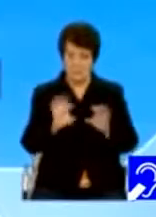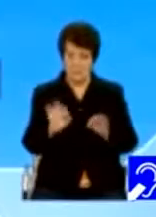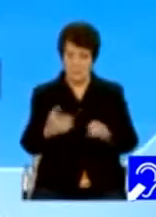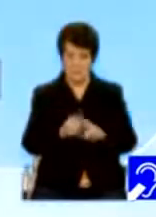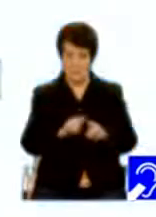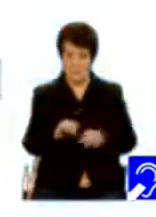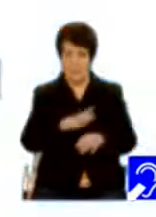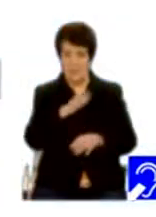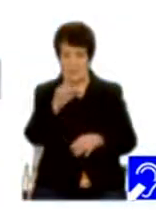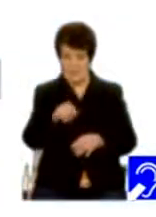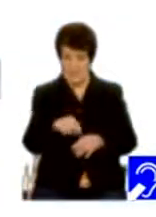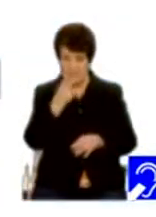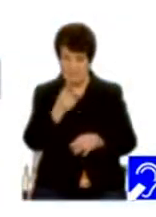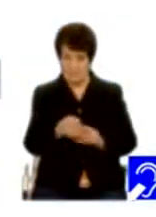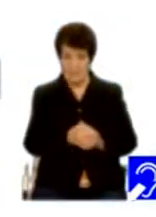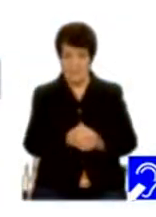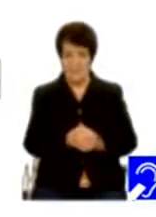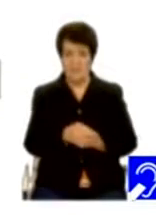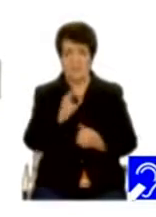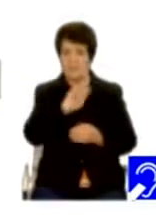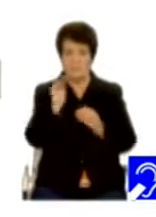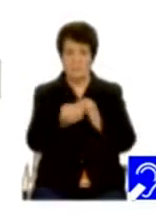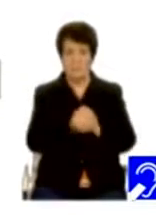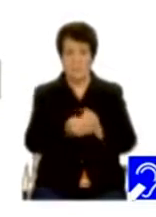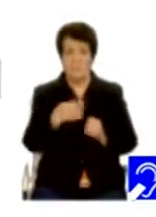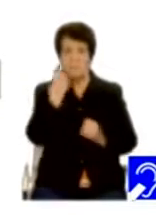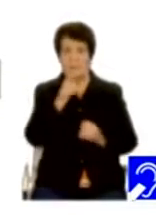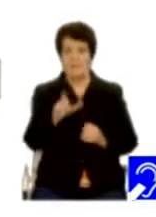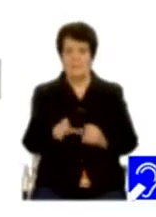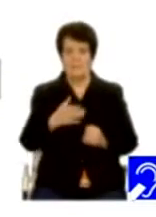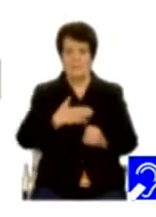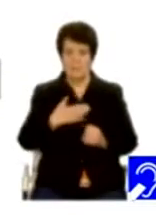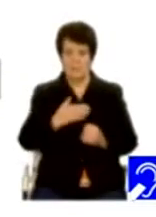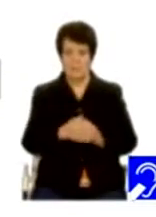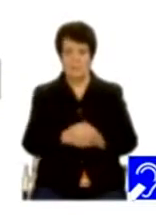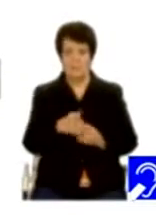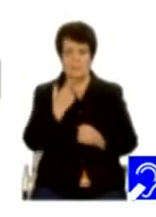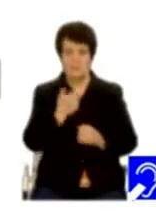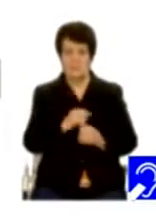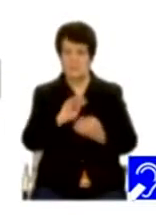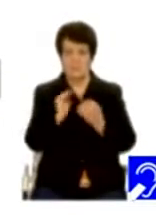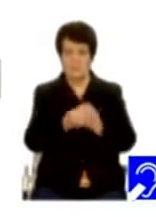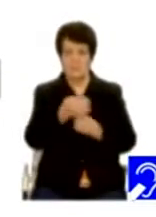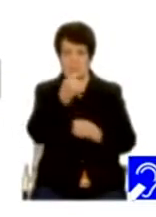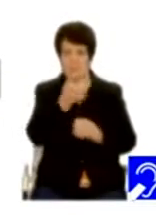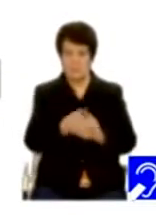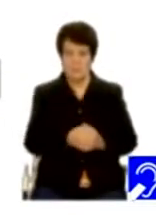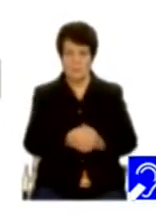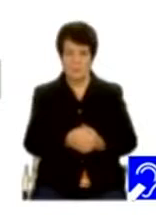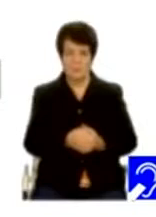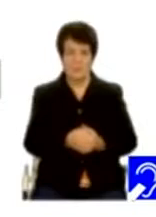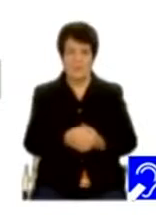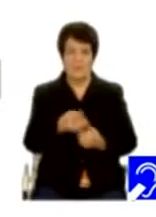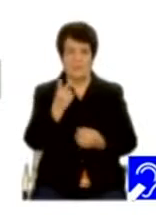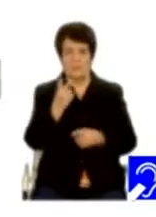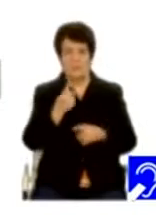reușit să-l trec pe diagonală, deja nu mai poate ascunde prezența noastră, suntem pe poziția 5-a cu un scor sau cu un procent de